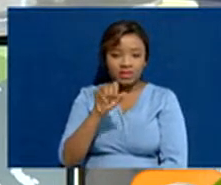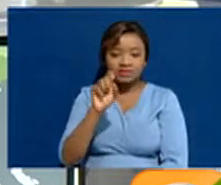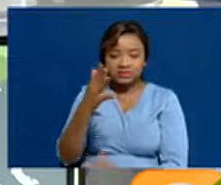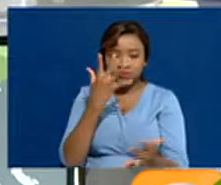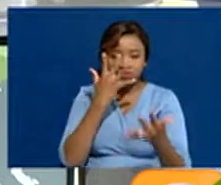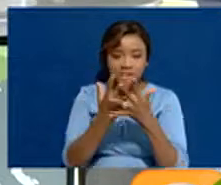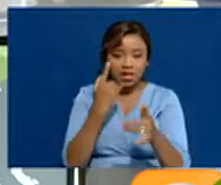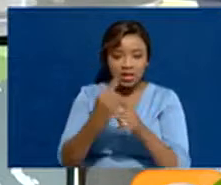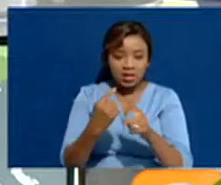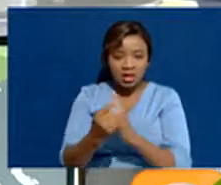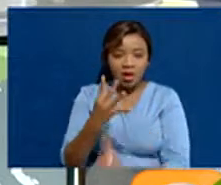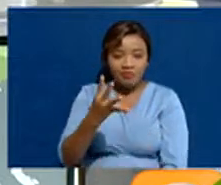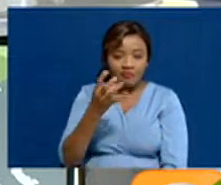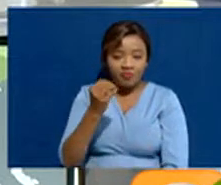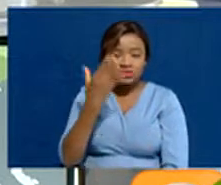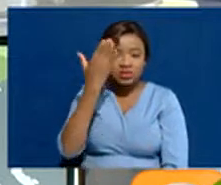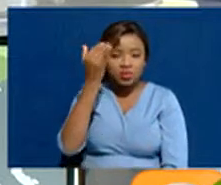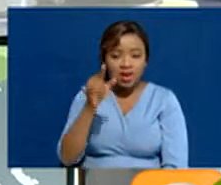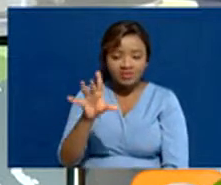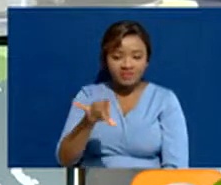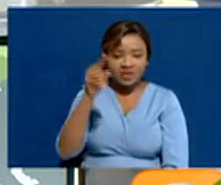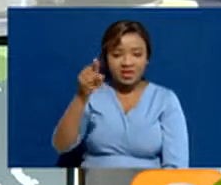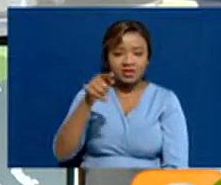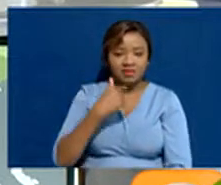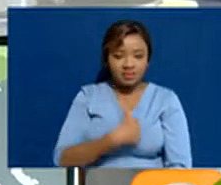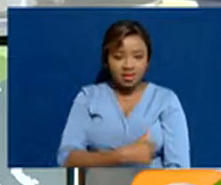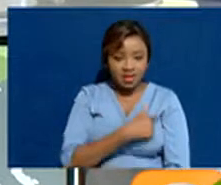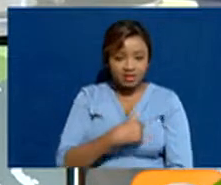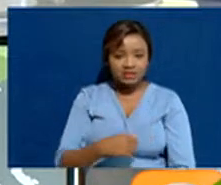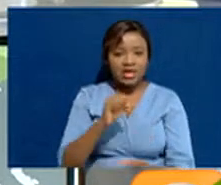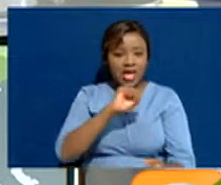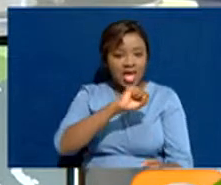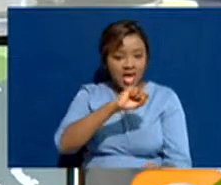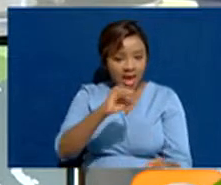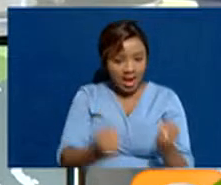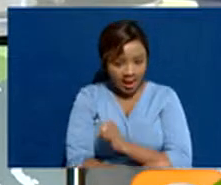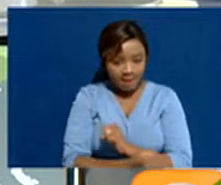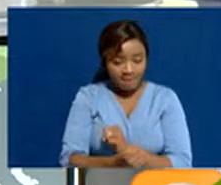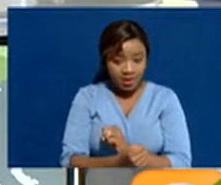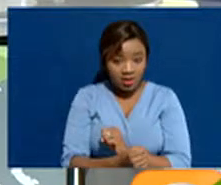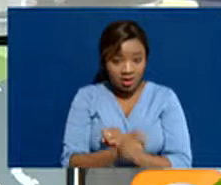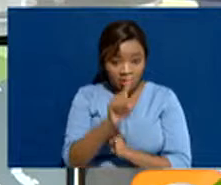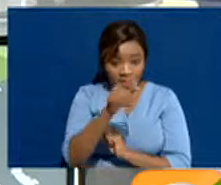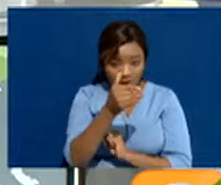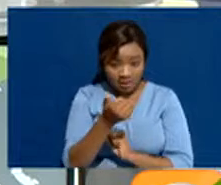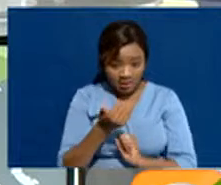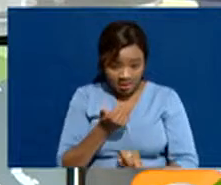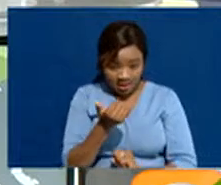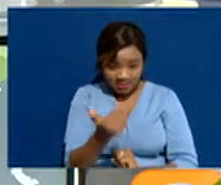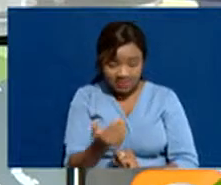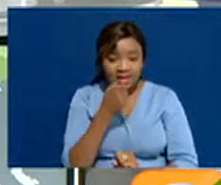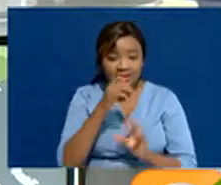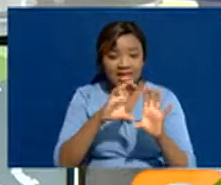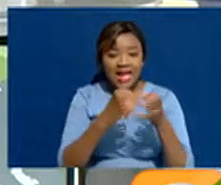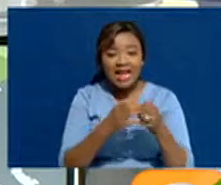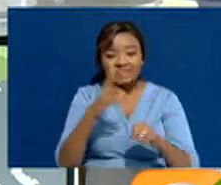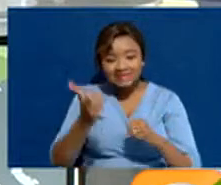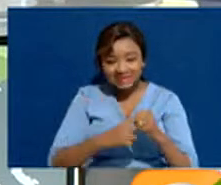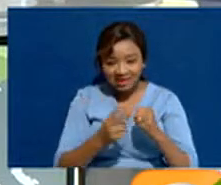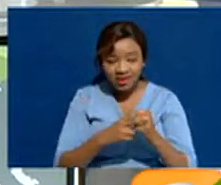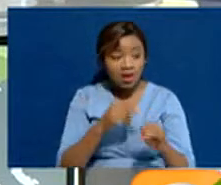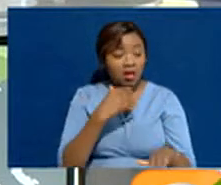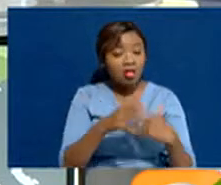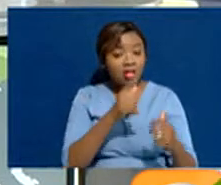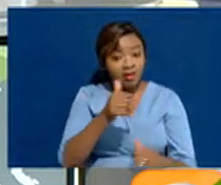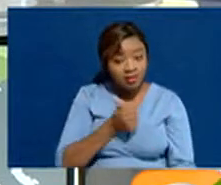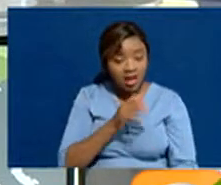40 baada ya kupatikana na hatia ya kumbaka na kumpachika mimba mwanafunzi wa darasa la saba katika kata hiyo.